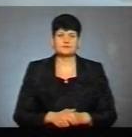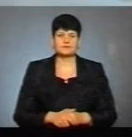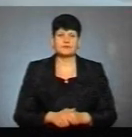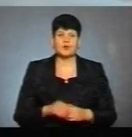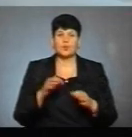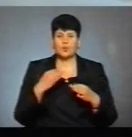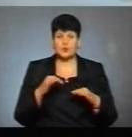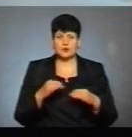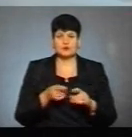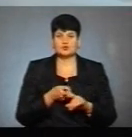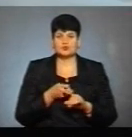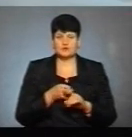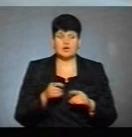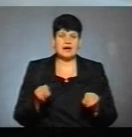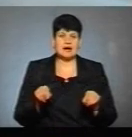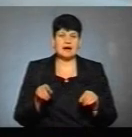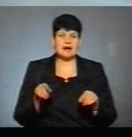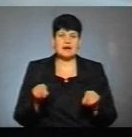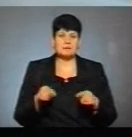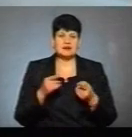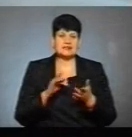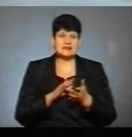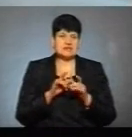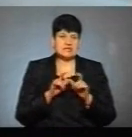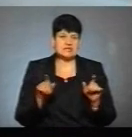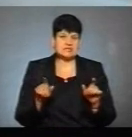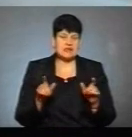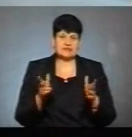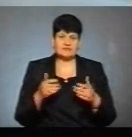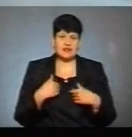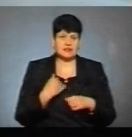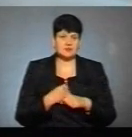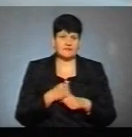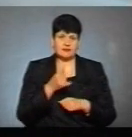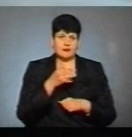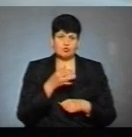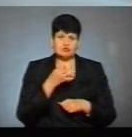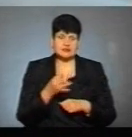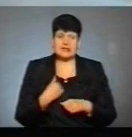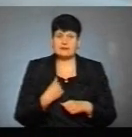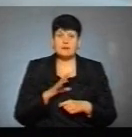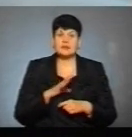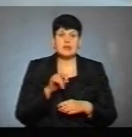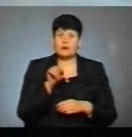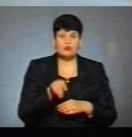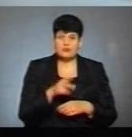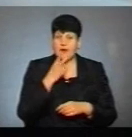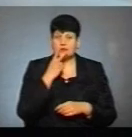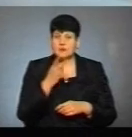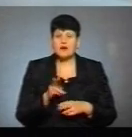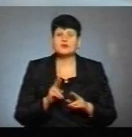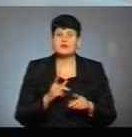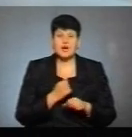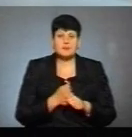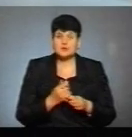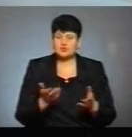Стосовно реабілітаційних центрів, я просто не працював з ними, і стосовно реабілітаційних центрів не можу сказати. Я там не був, я не бачив, як вони працюють,